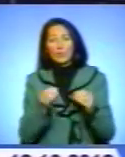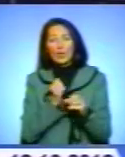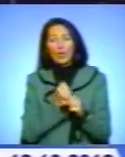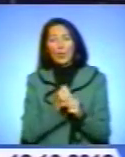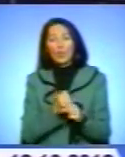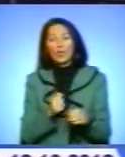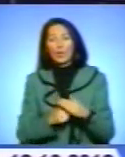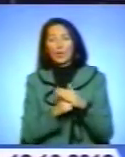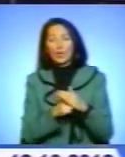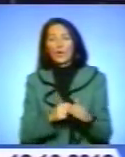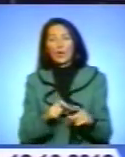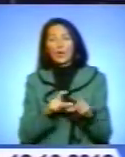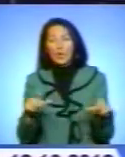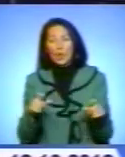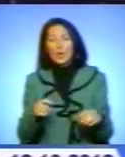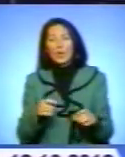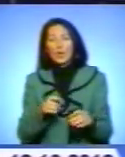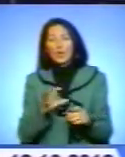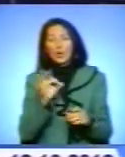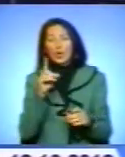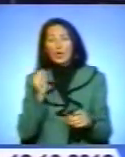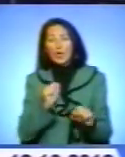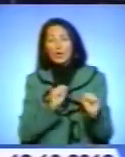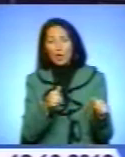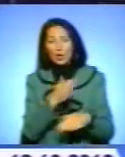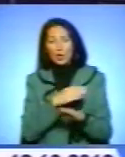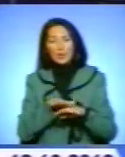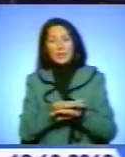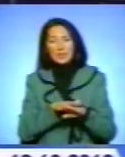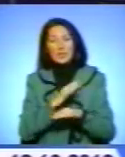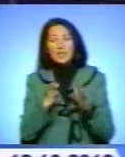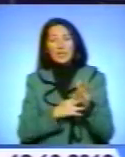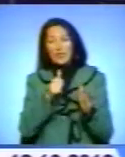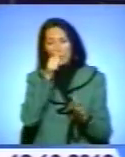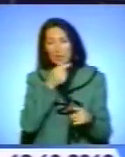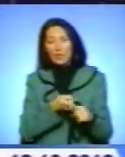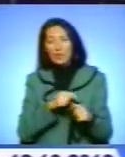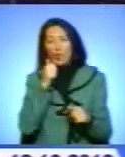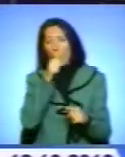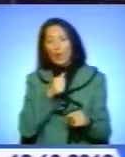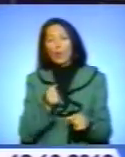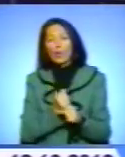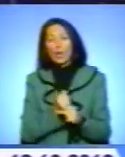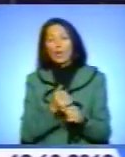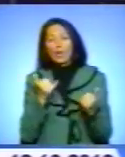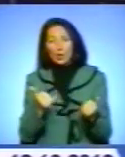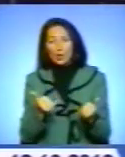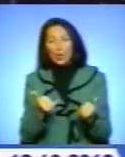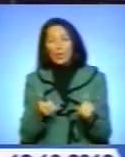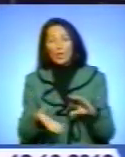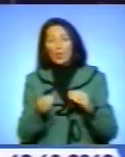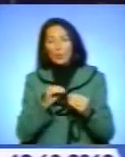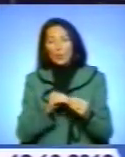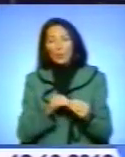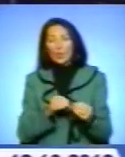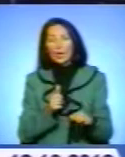установ та закладів системи праці та соціального захисту населення області за 9 місяців цього року підбили сьогодні на засіданні колеги Головного управління